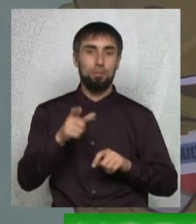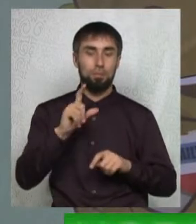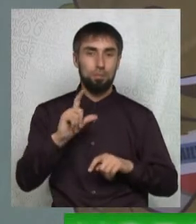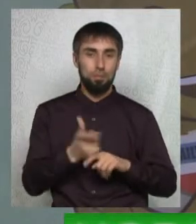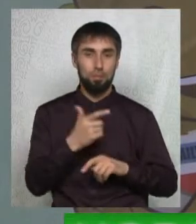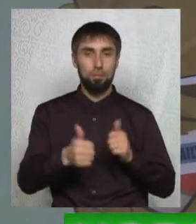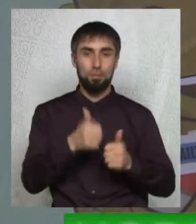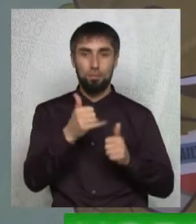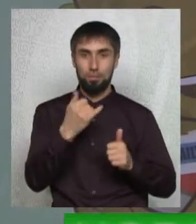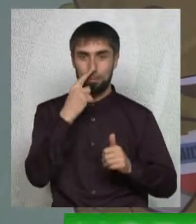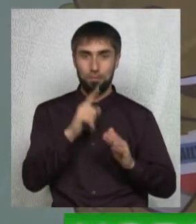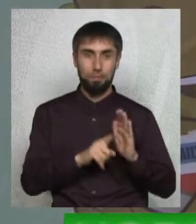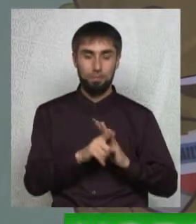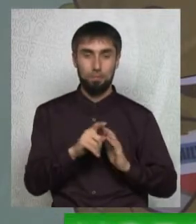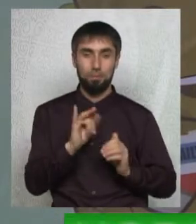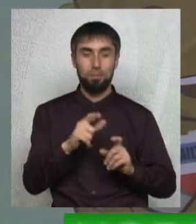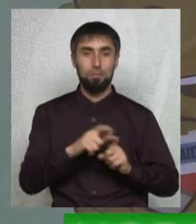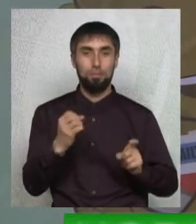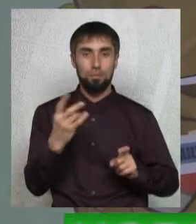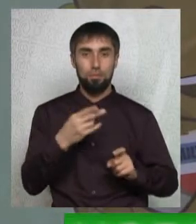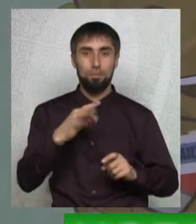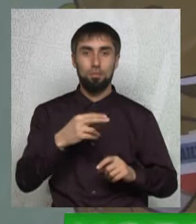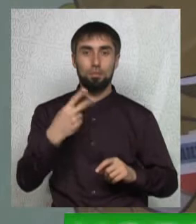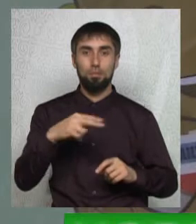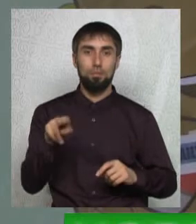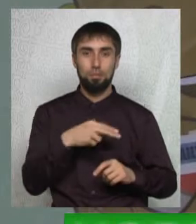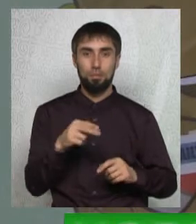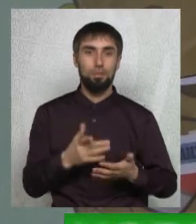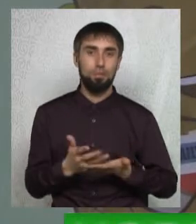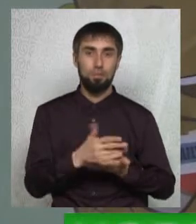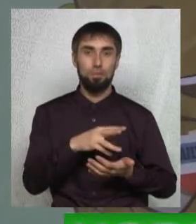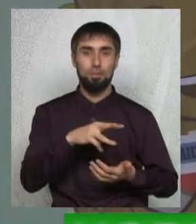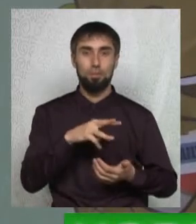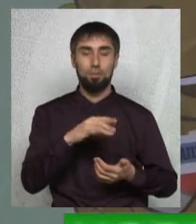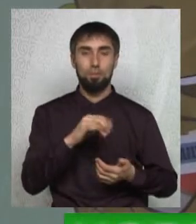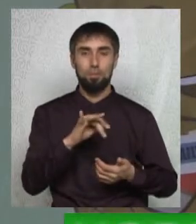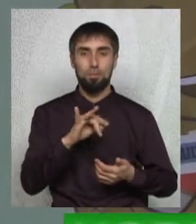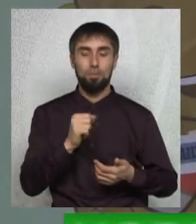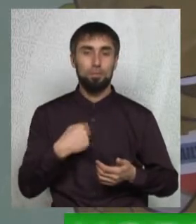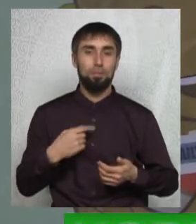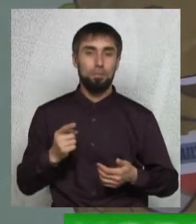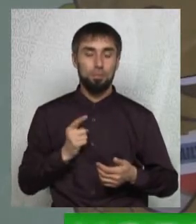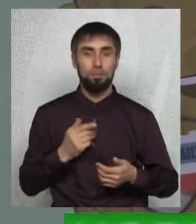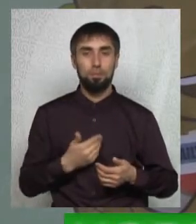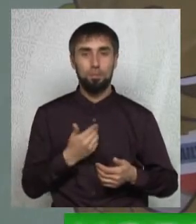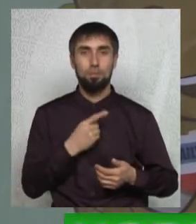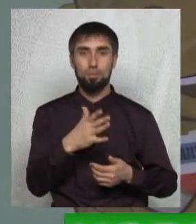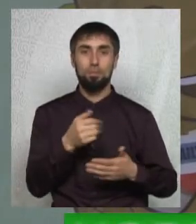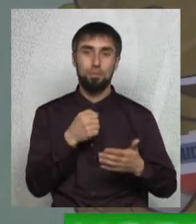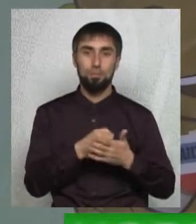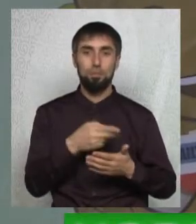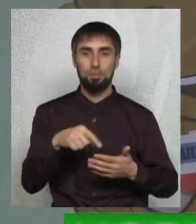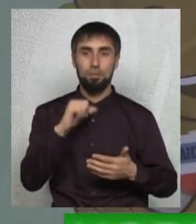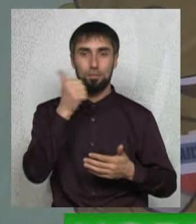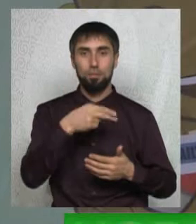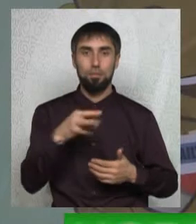только на стадии реализации, и школы еще должны до 20 декабря собирать макулатуру, мы надеемся добить это число в этом